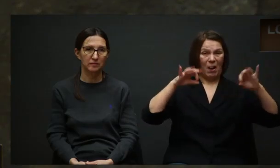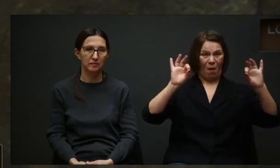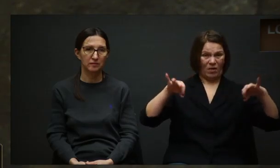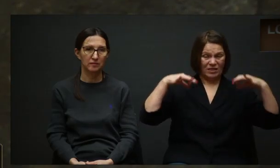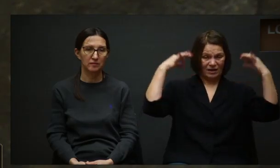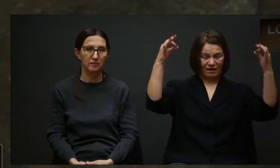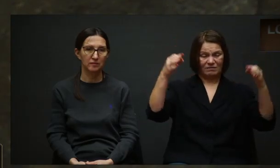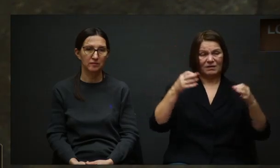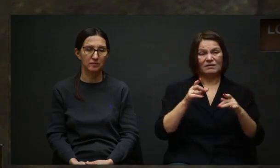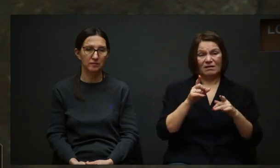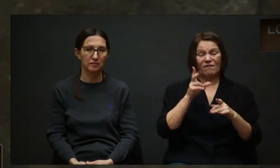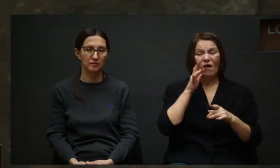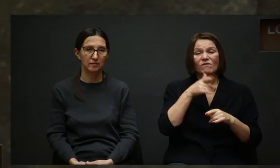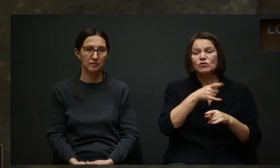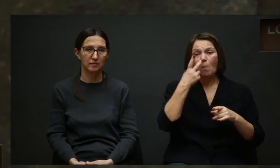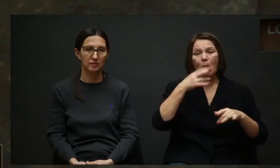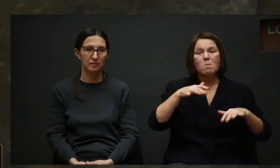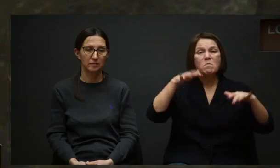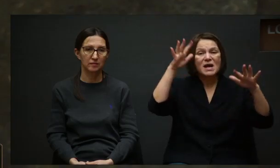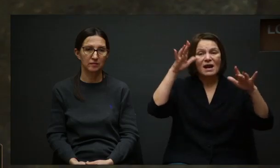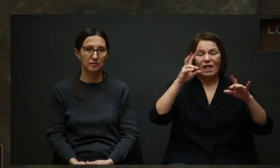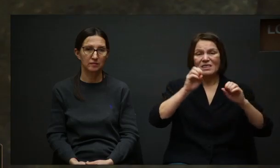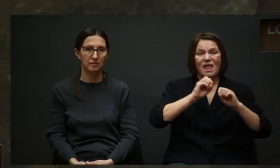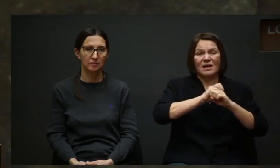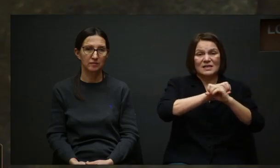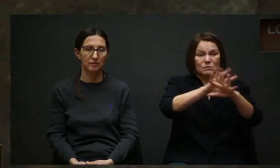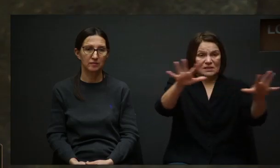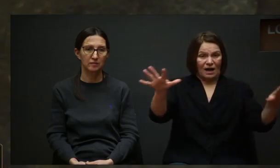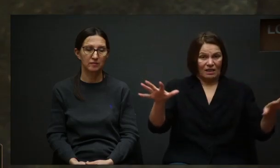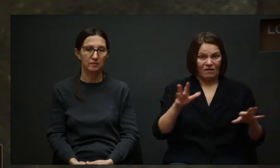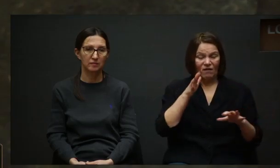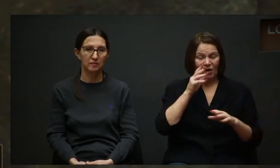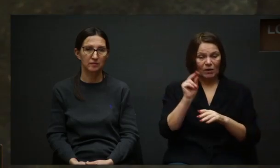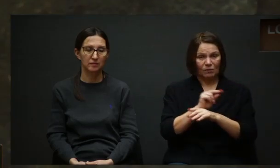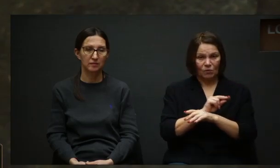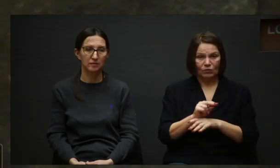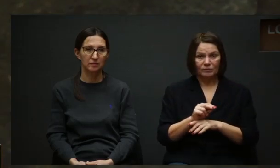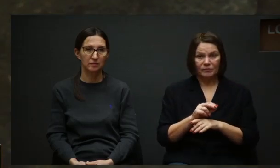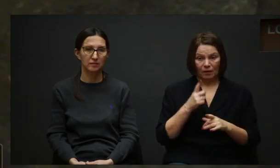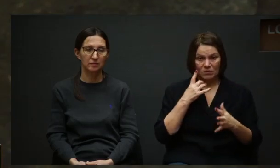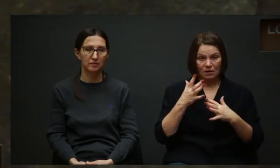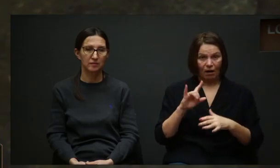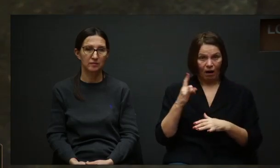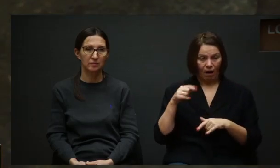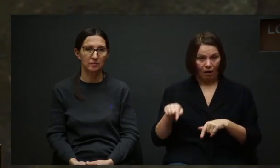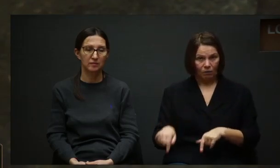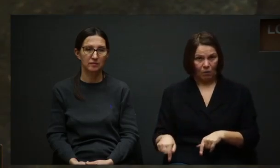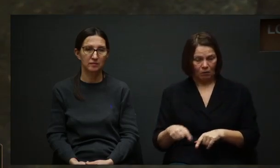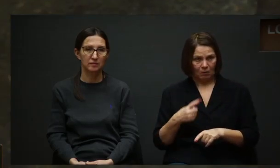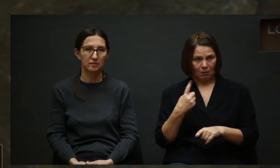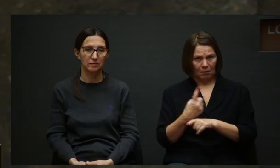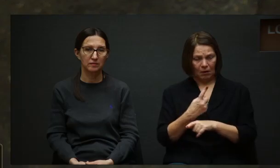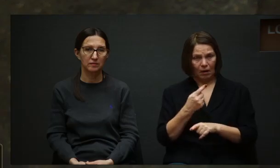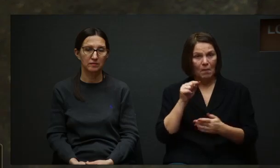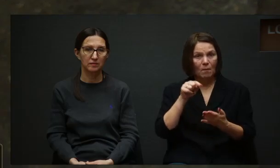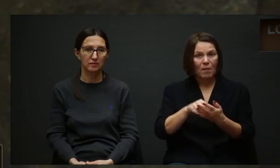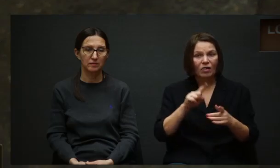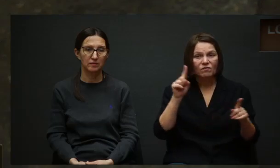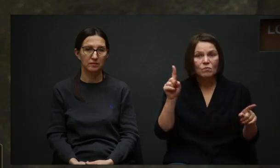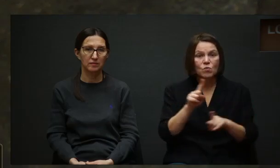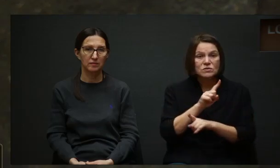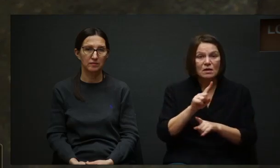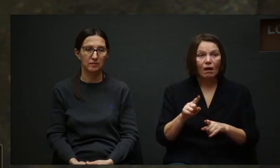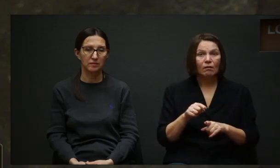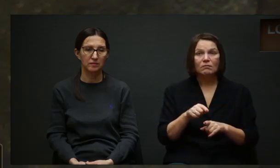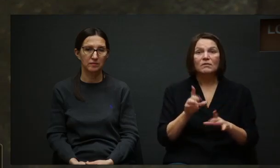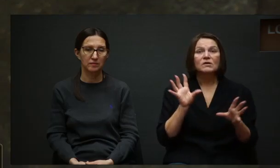как мы это делаем, чтобы пыль не распространялась. И вот, представляете себе, маленький ребенок впервые попал в музей, где все это